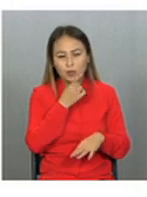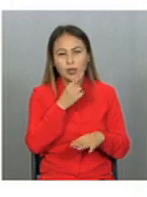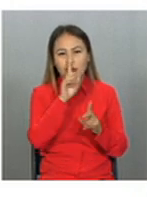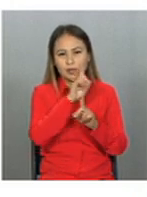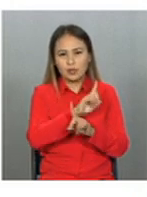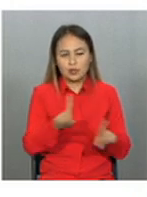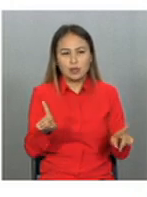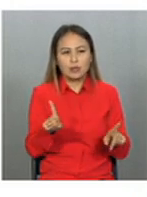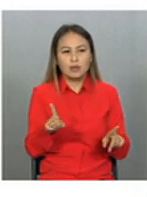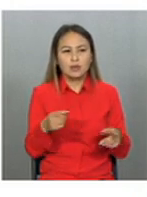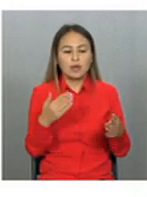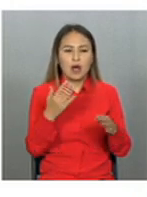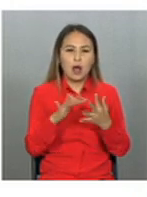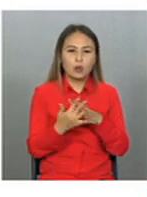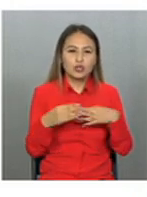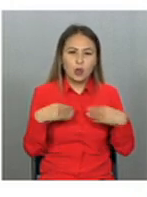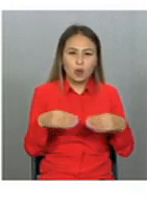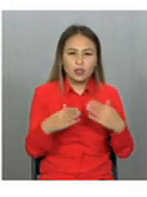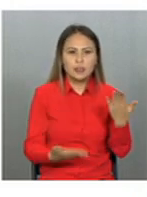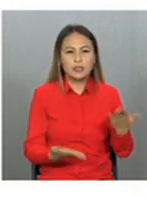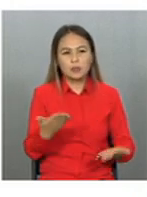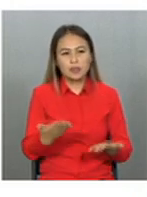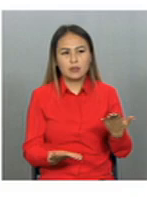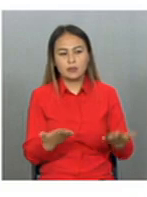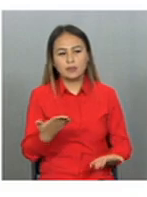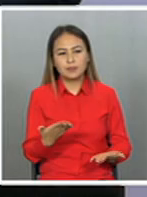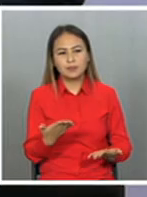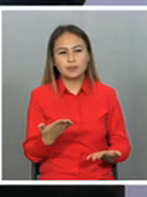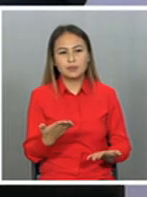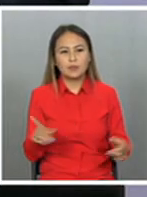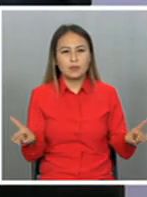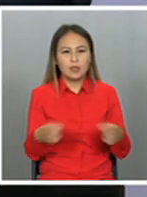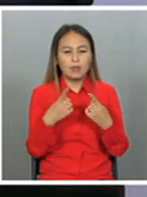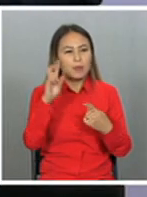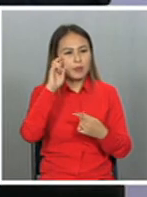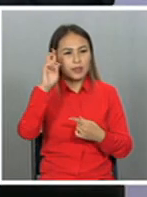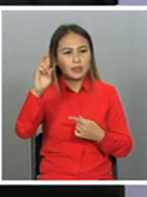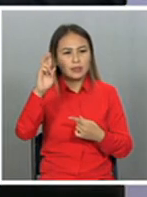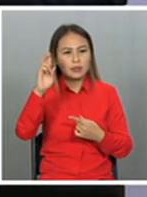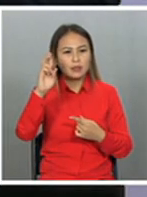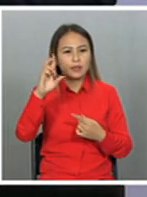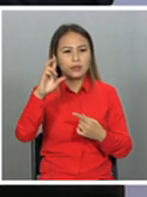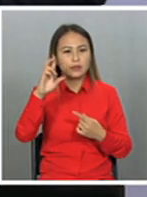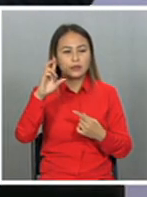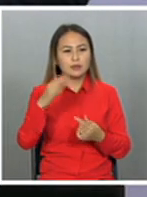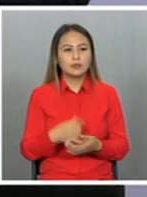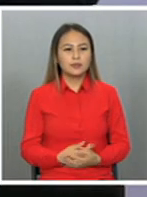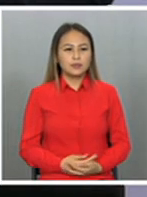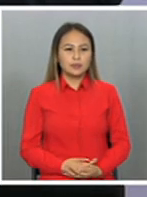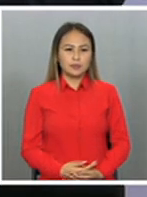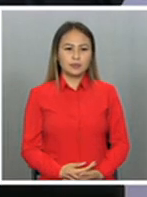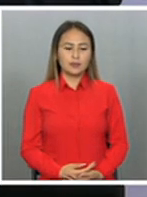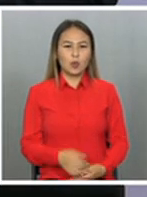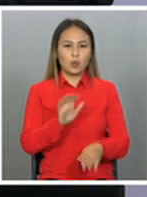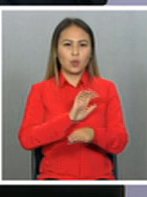ерекшелігі ауыл шаруашылығына немесе дамыған мемлекеттердің несіне жаңағы